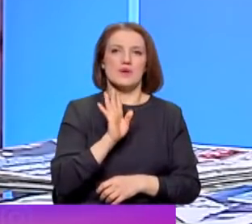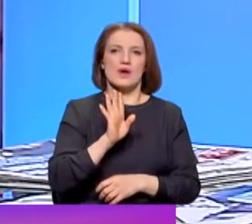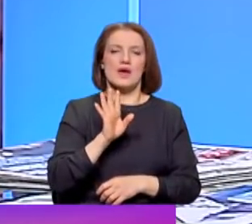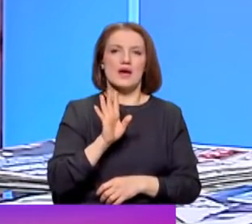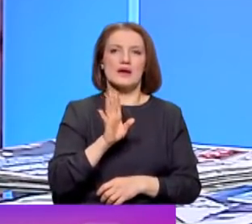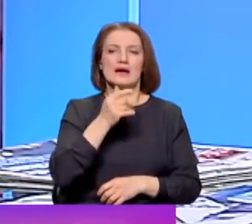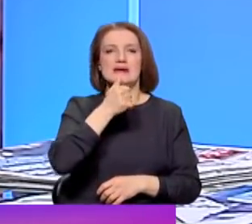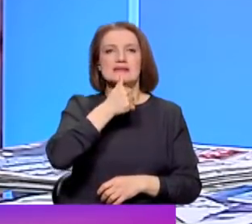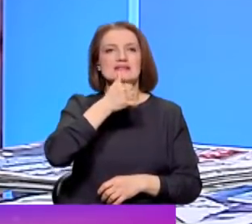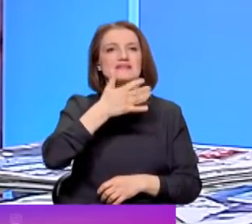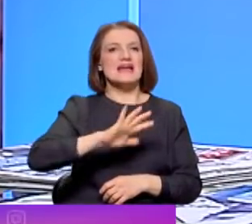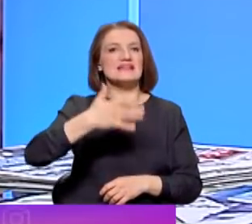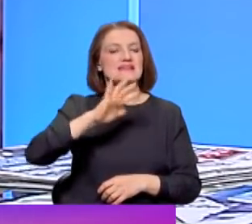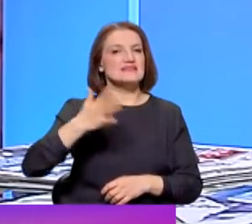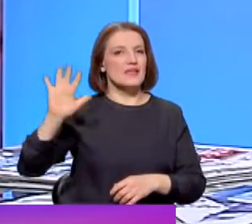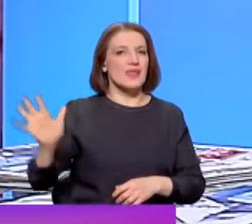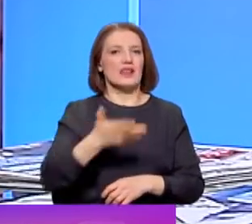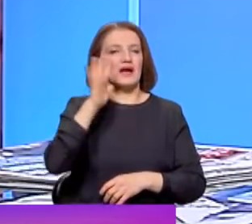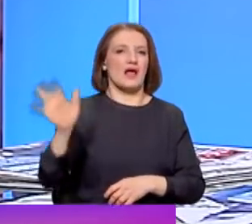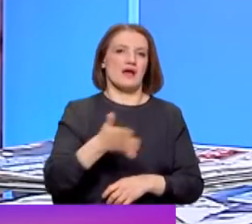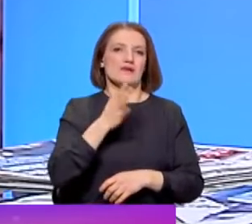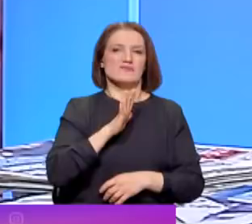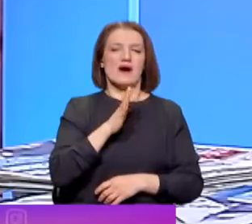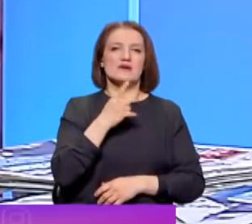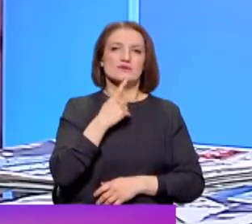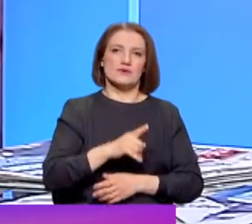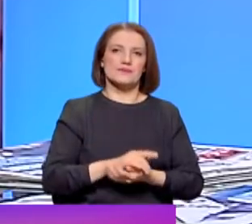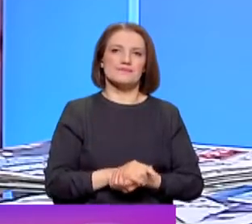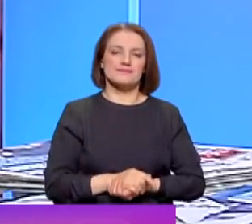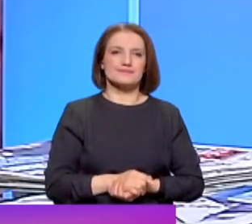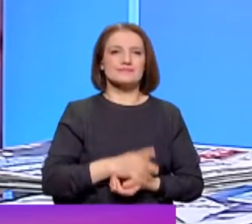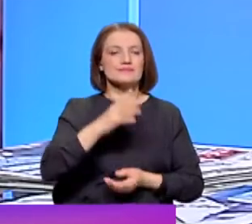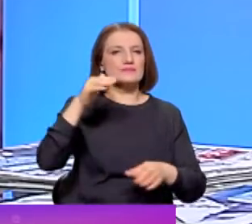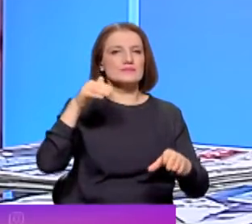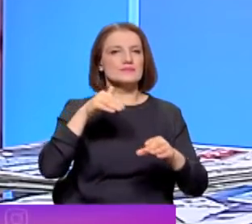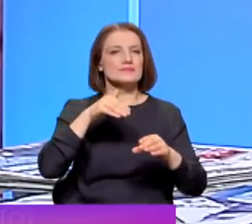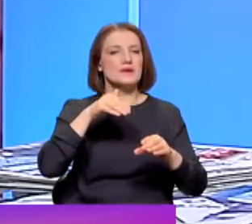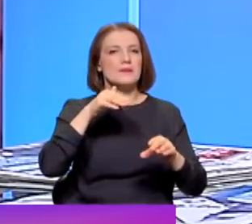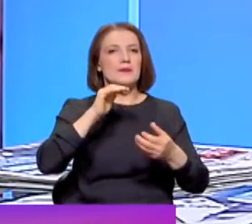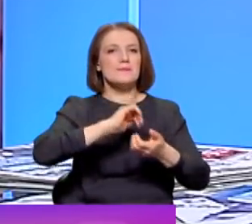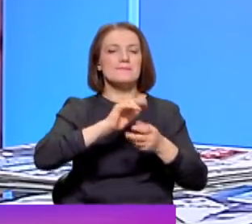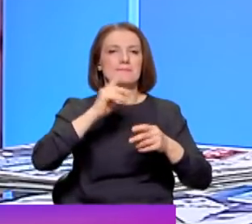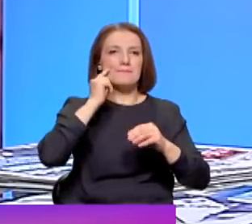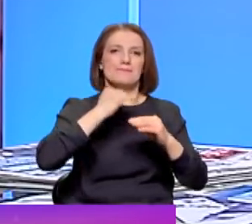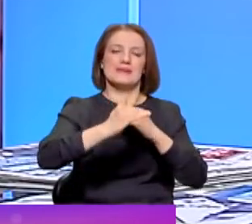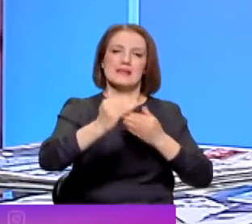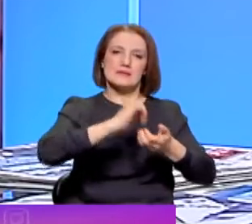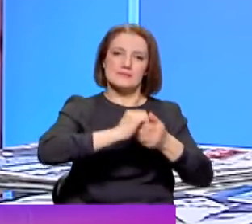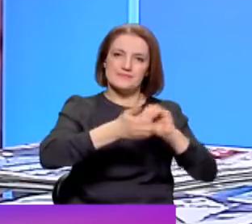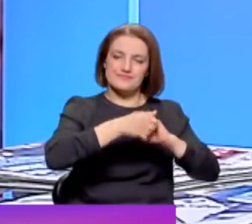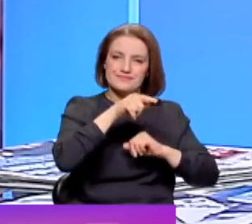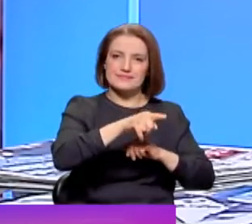geldi deniz dalgalı diye anlatıyoruz ayrılıyor sonra hani millet ittifakı gelecek Partisi Deva